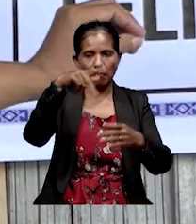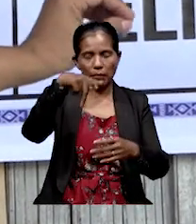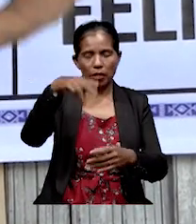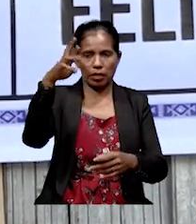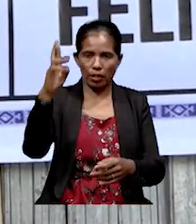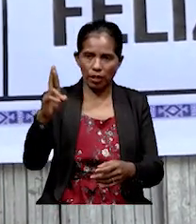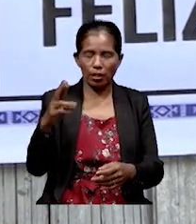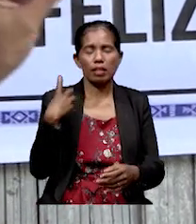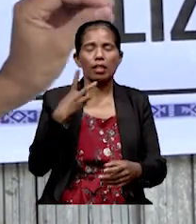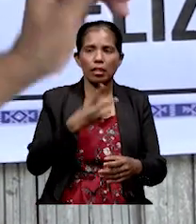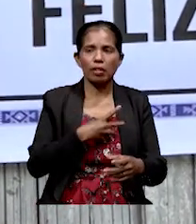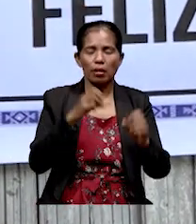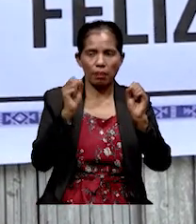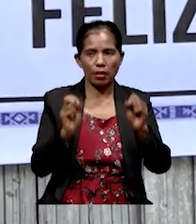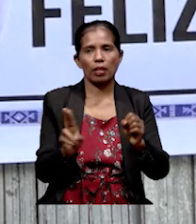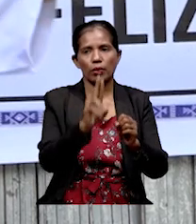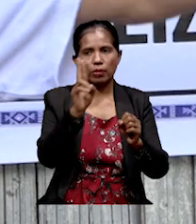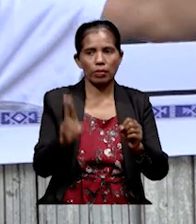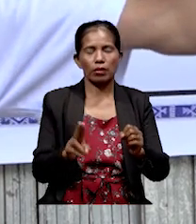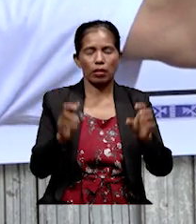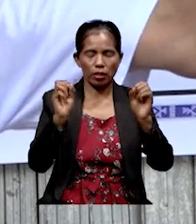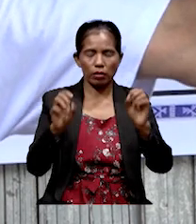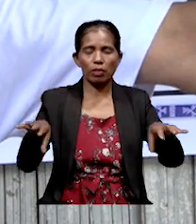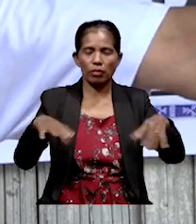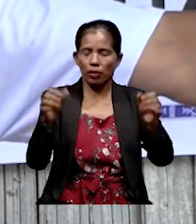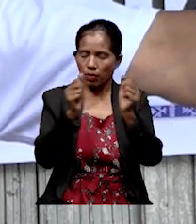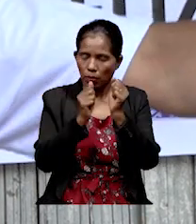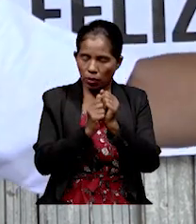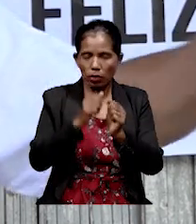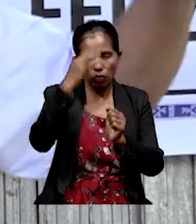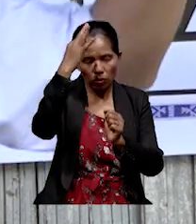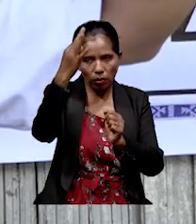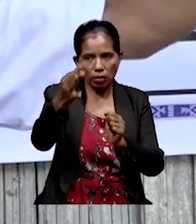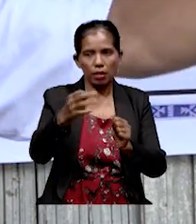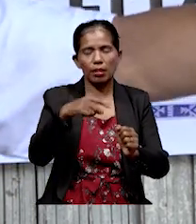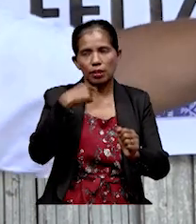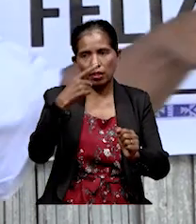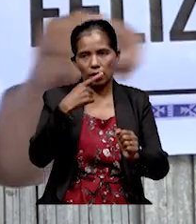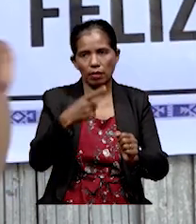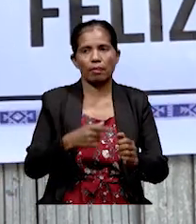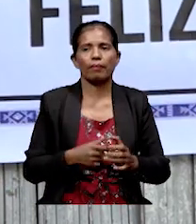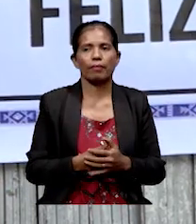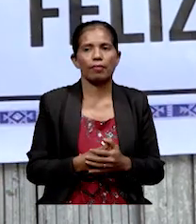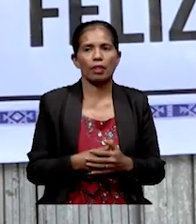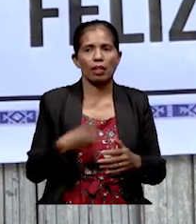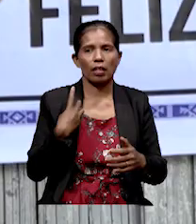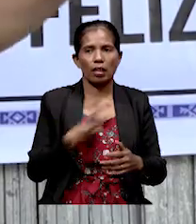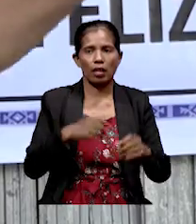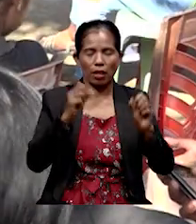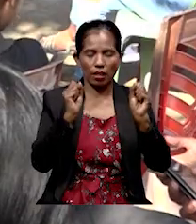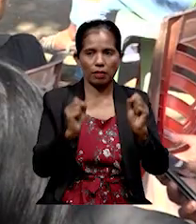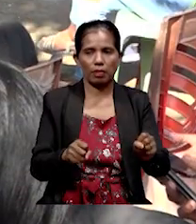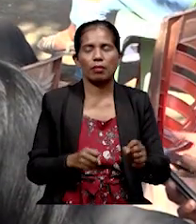ne, ita beli usa, ba negocia ho futuro presidente, se ema ba ronde kedua ne, para